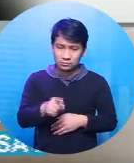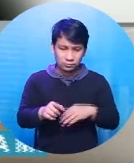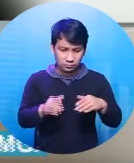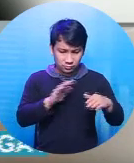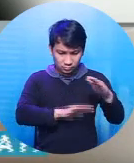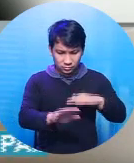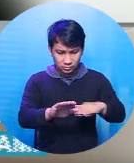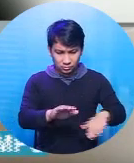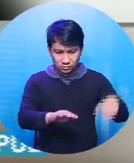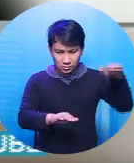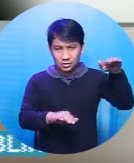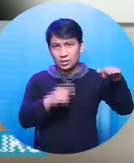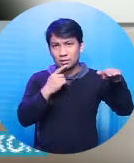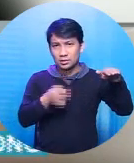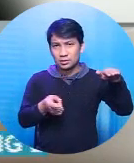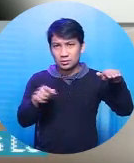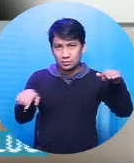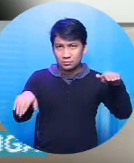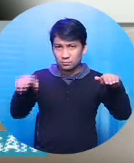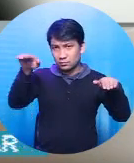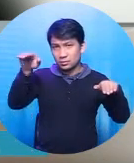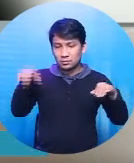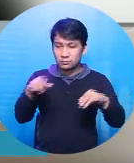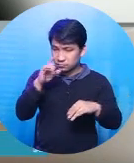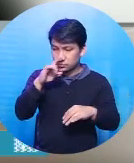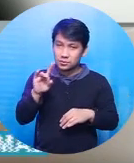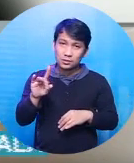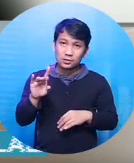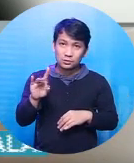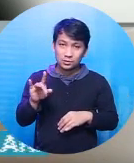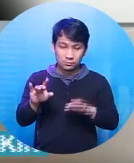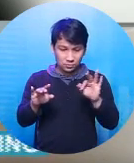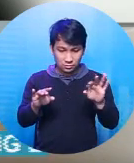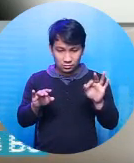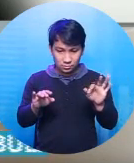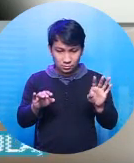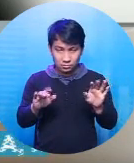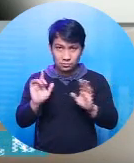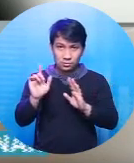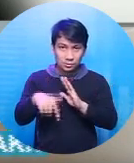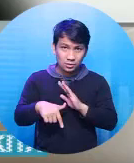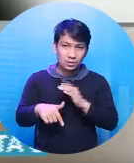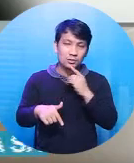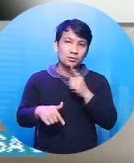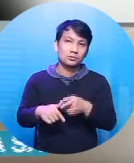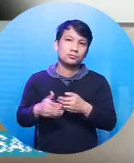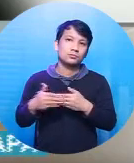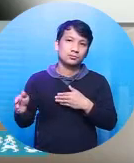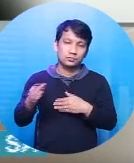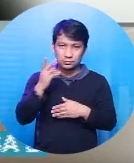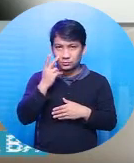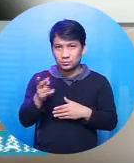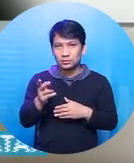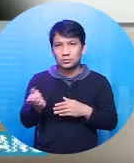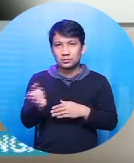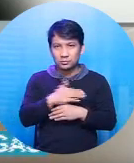birth, and then 18 and 19 years later, doon pa lang nagkita ito